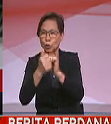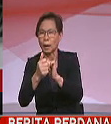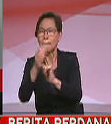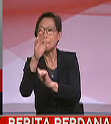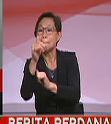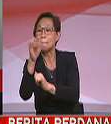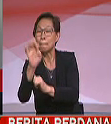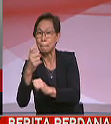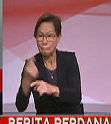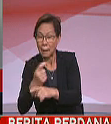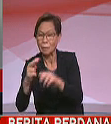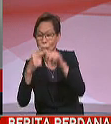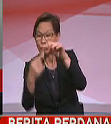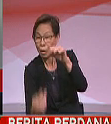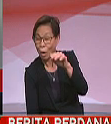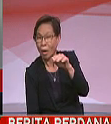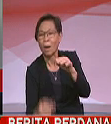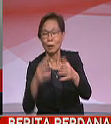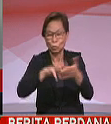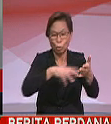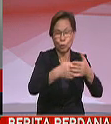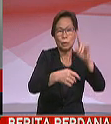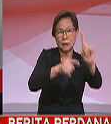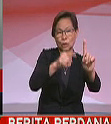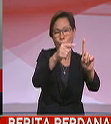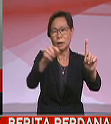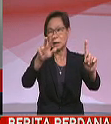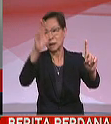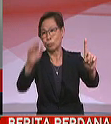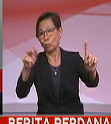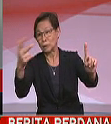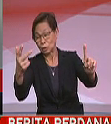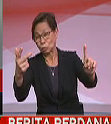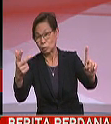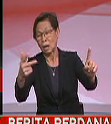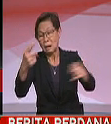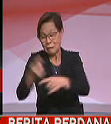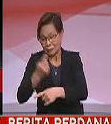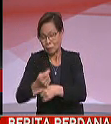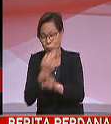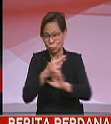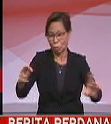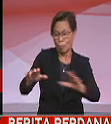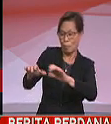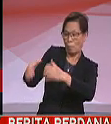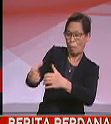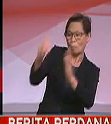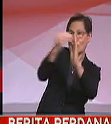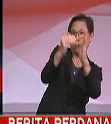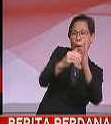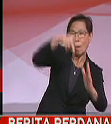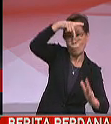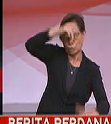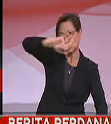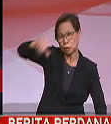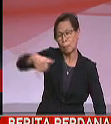base. Latihan terjunan base yang dijadual pada 1 hingga 3 Januari itu merupakan persiapan pasukan dalam acara